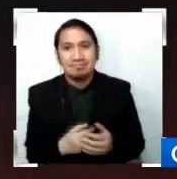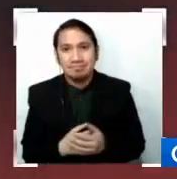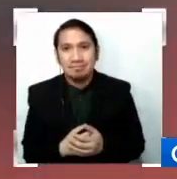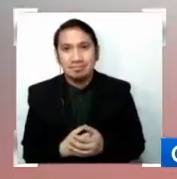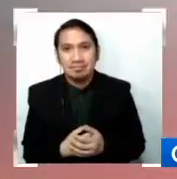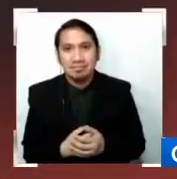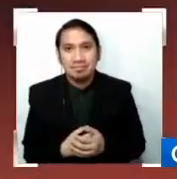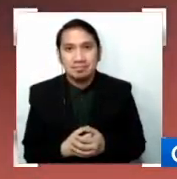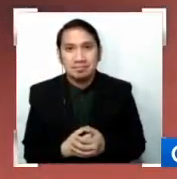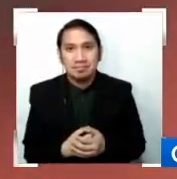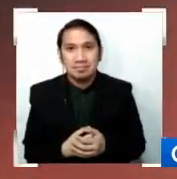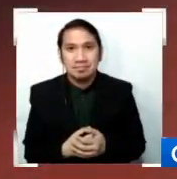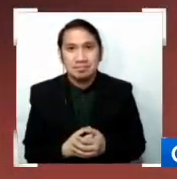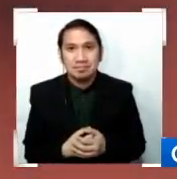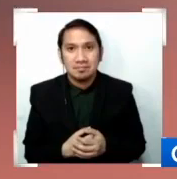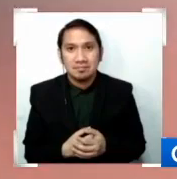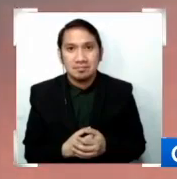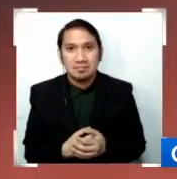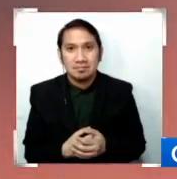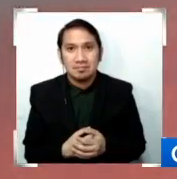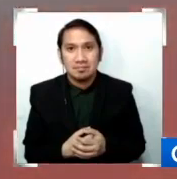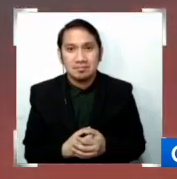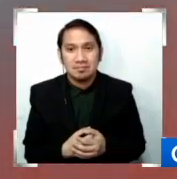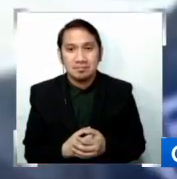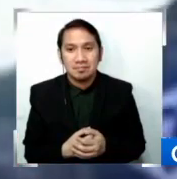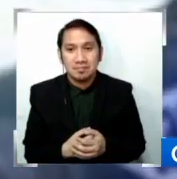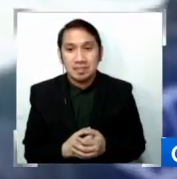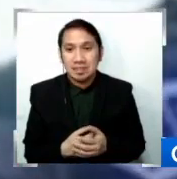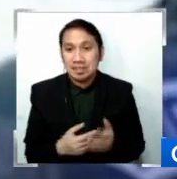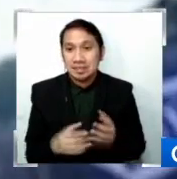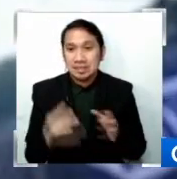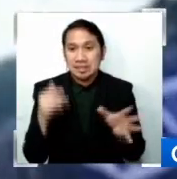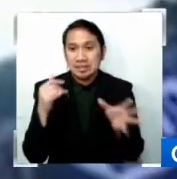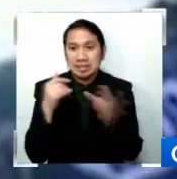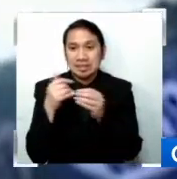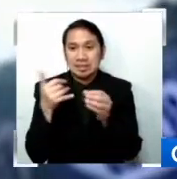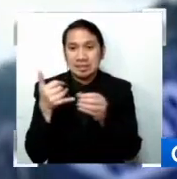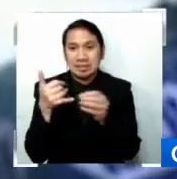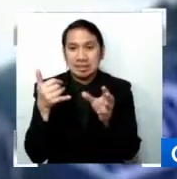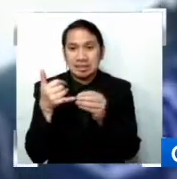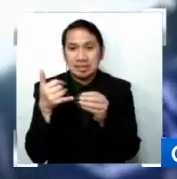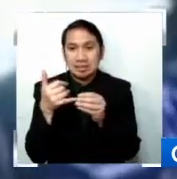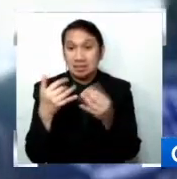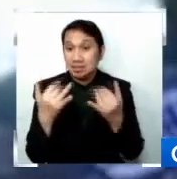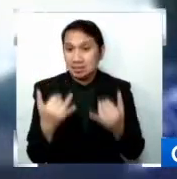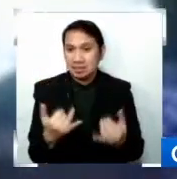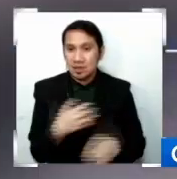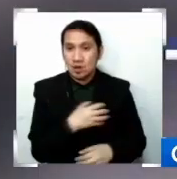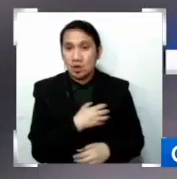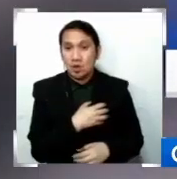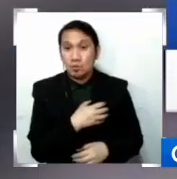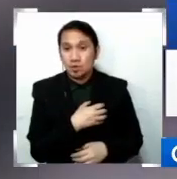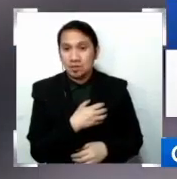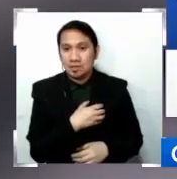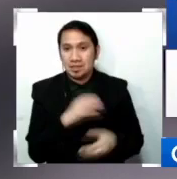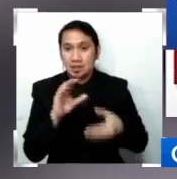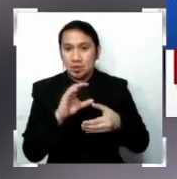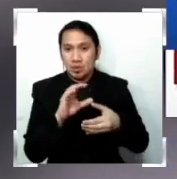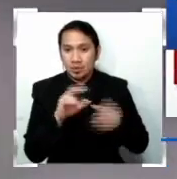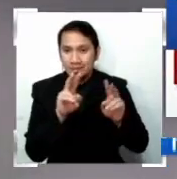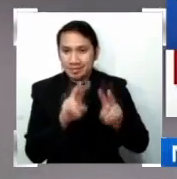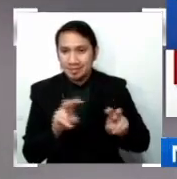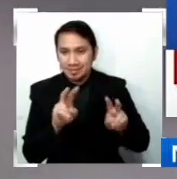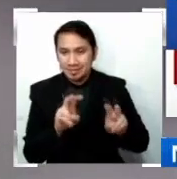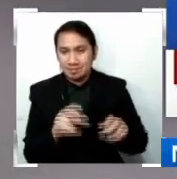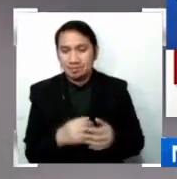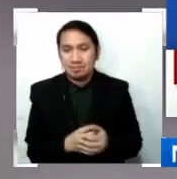Daano kaya, pre? Na i-record. Nag-iimbestiga na ang Caloocan Police. Ayon kay PNP